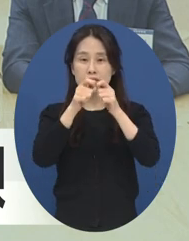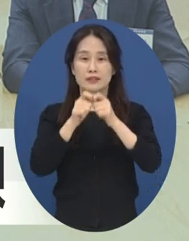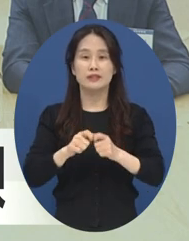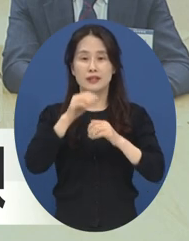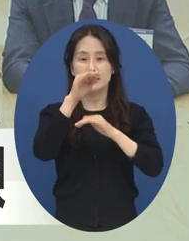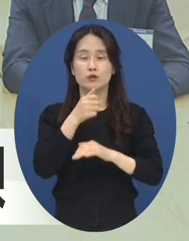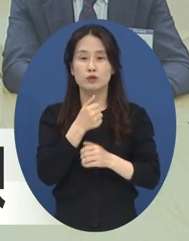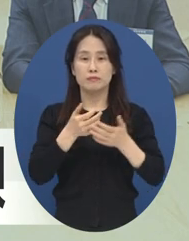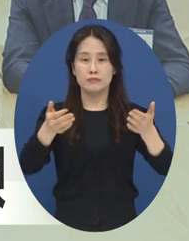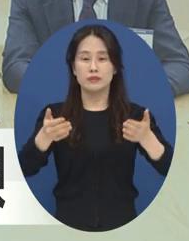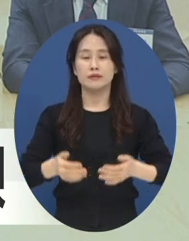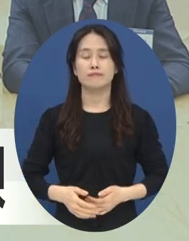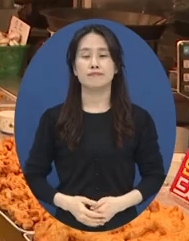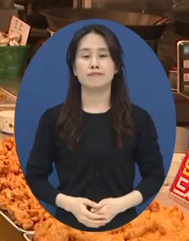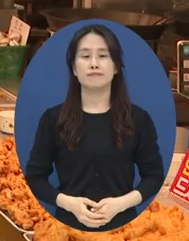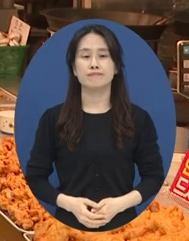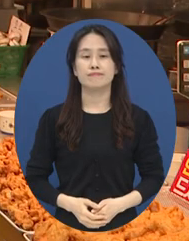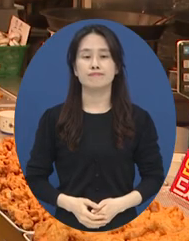내용을 전해드립니다.